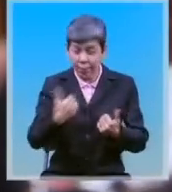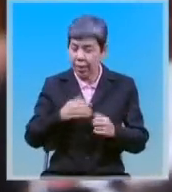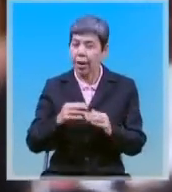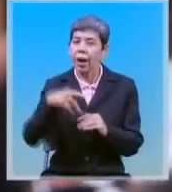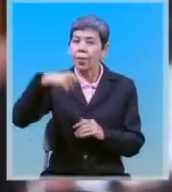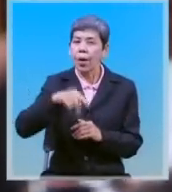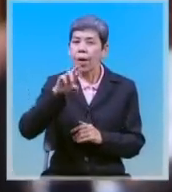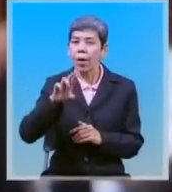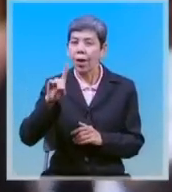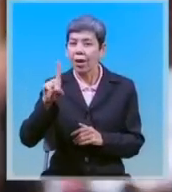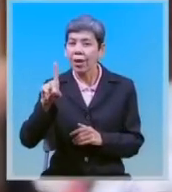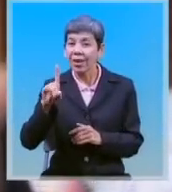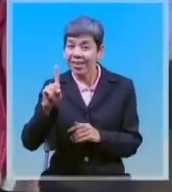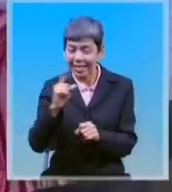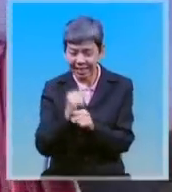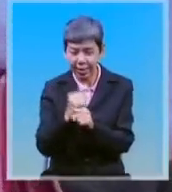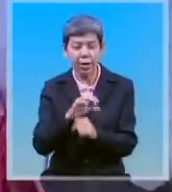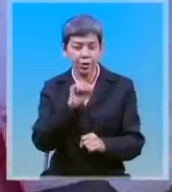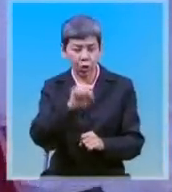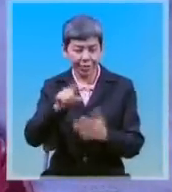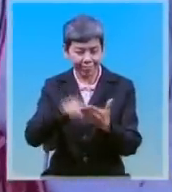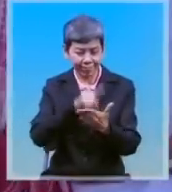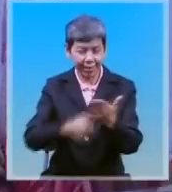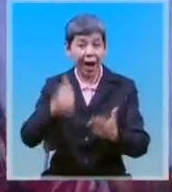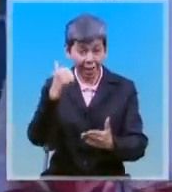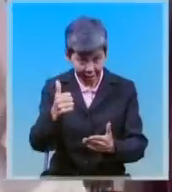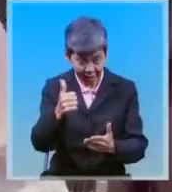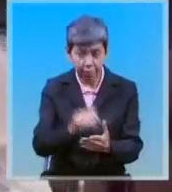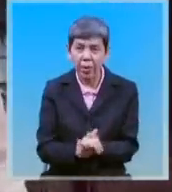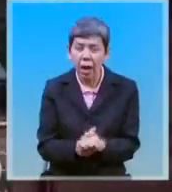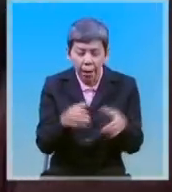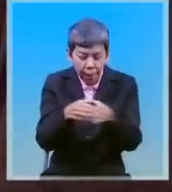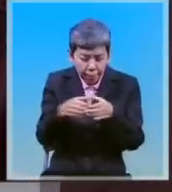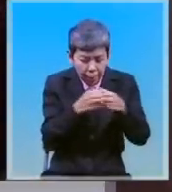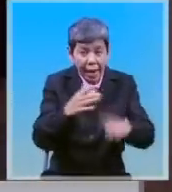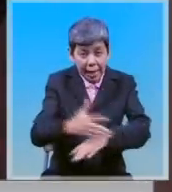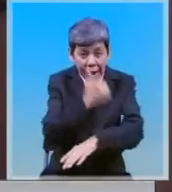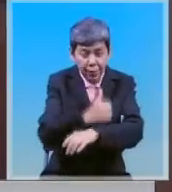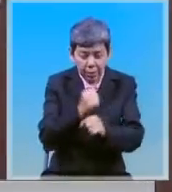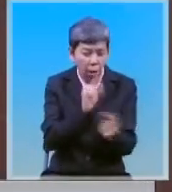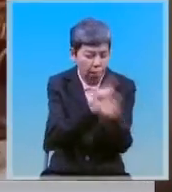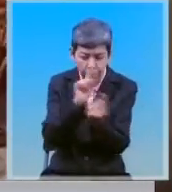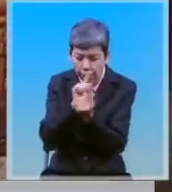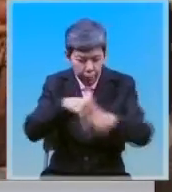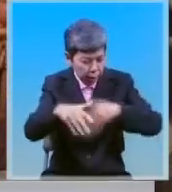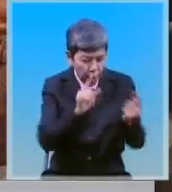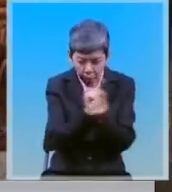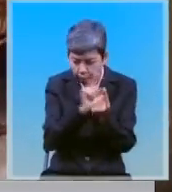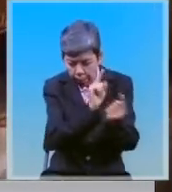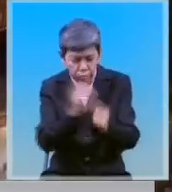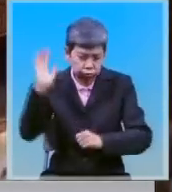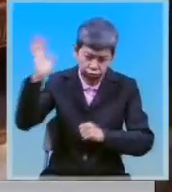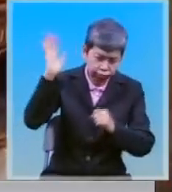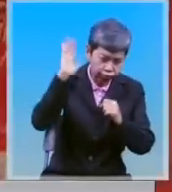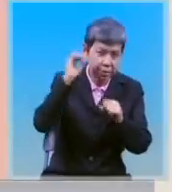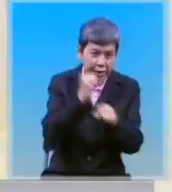ฎีกาให้เลือกตั้งสมาชิกสภาผู้แทนราษฎรทุกพรรคการเมืองจะเดินหน้าหาเสียงอย่างเต็มรูปแบบขณ